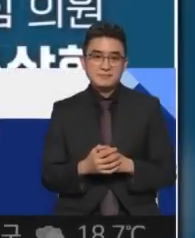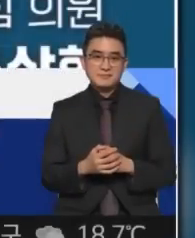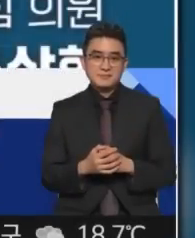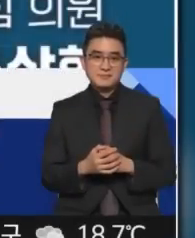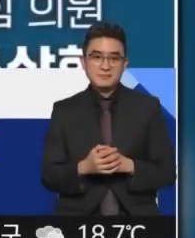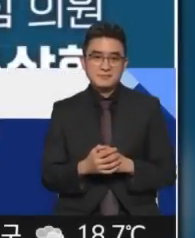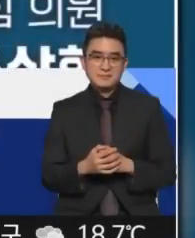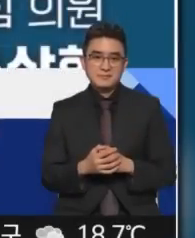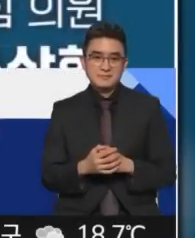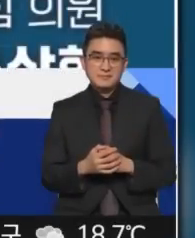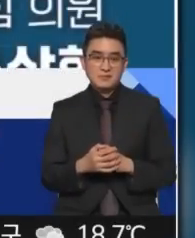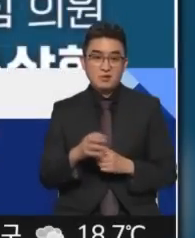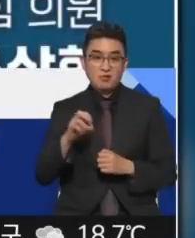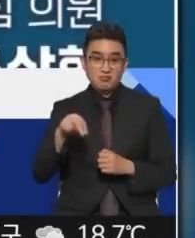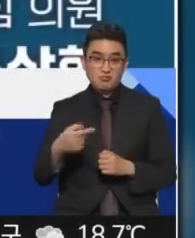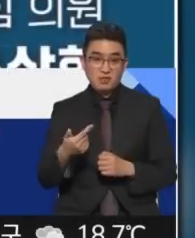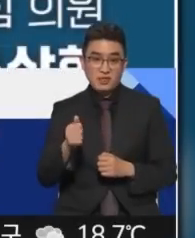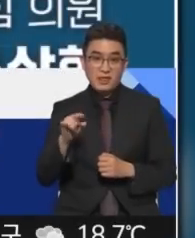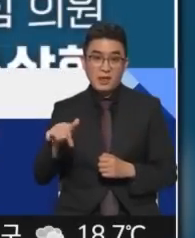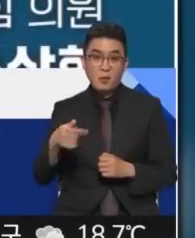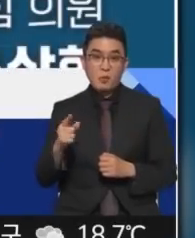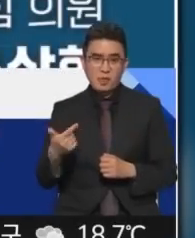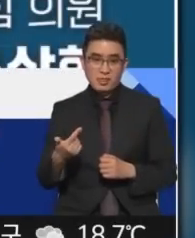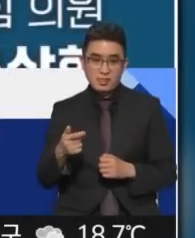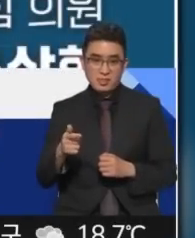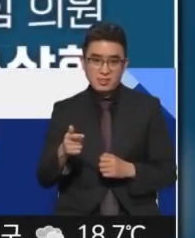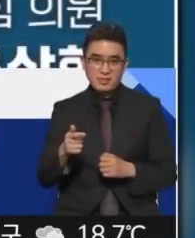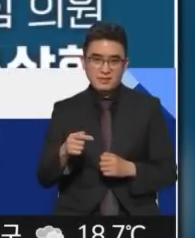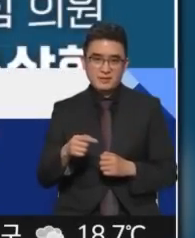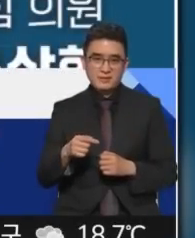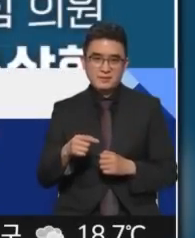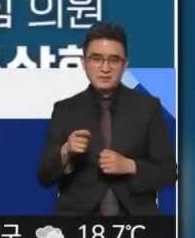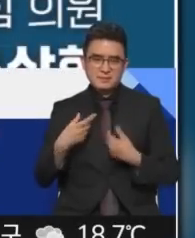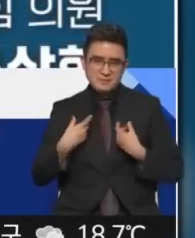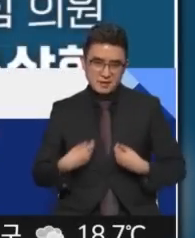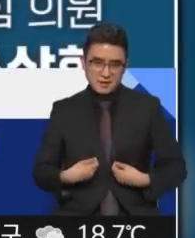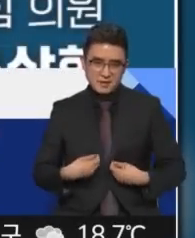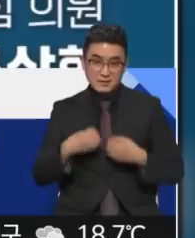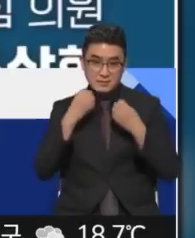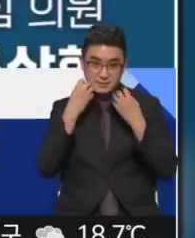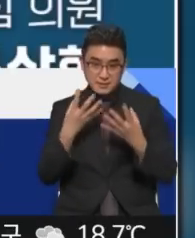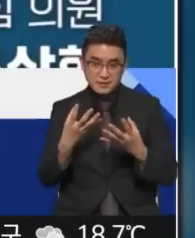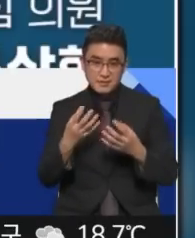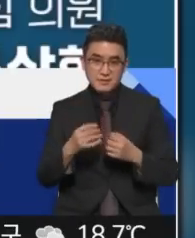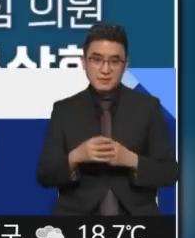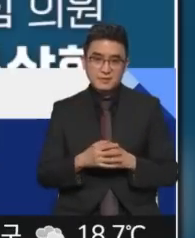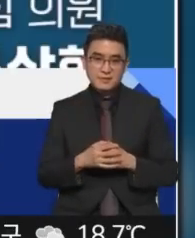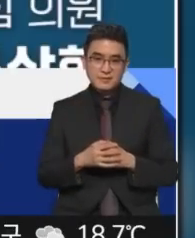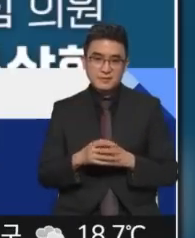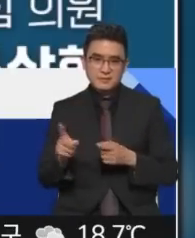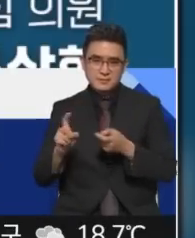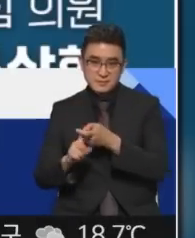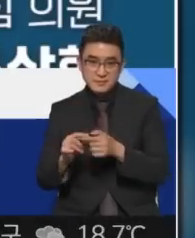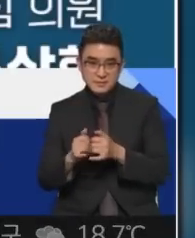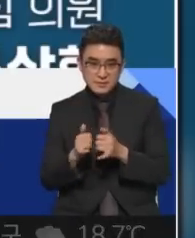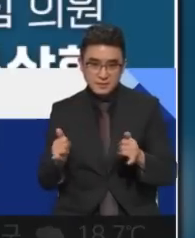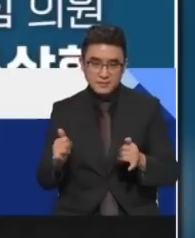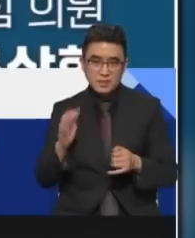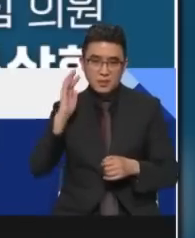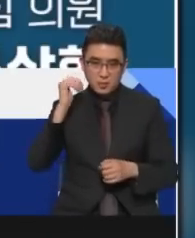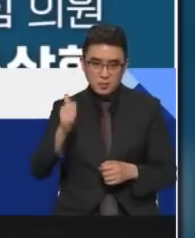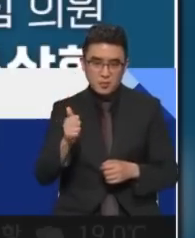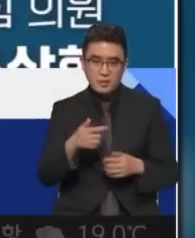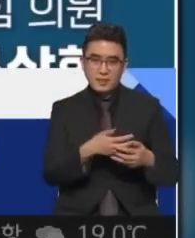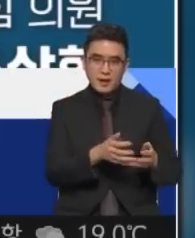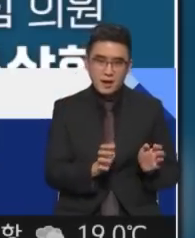대한 실망. 그래서 정말로 새로운 신핵관들이 나타나서 대통령에게 당과